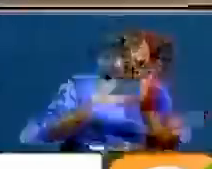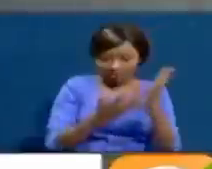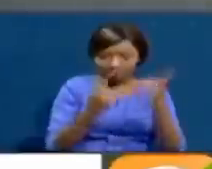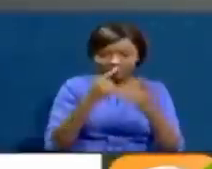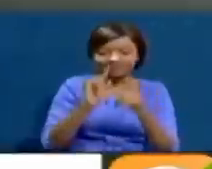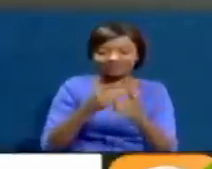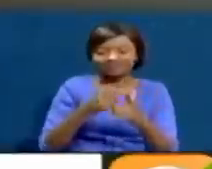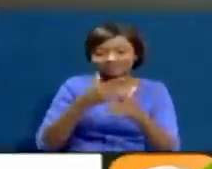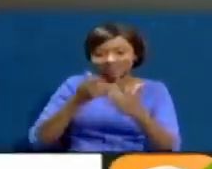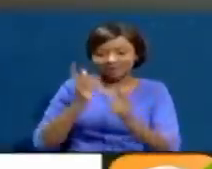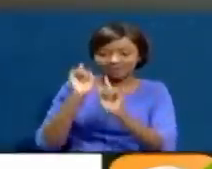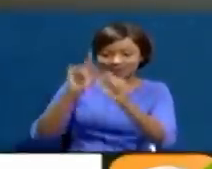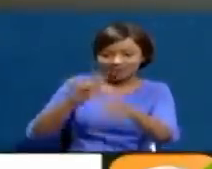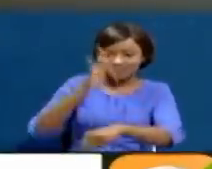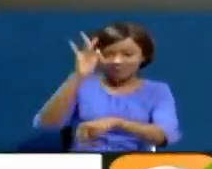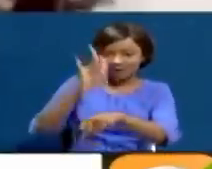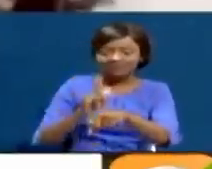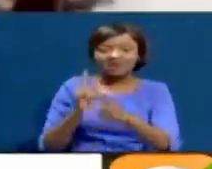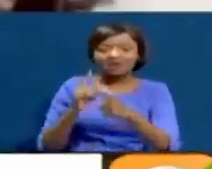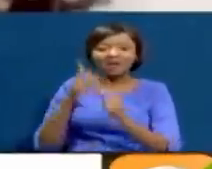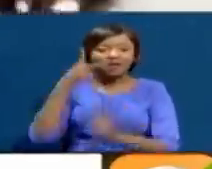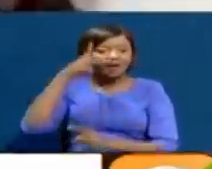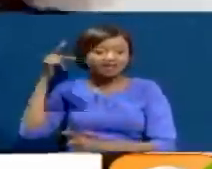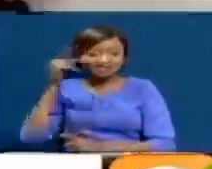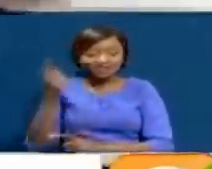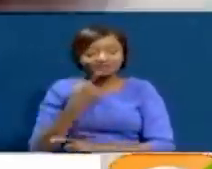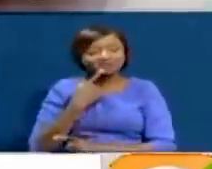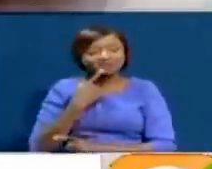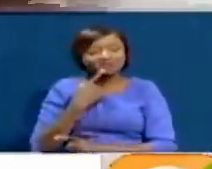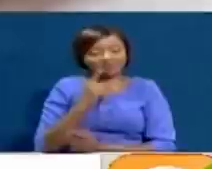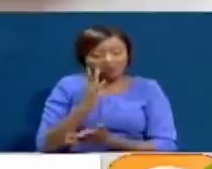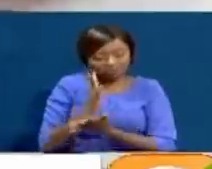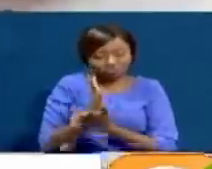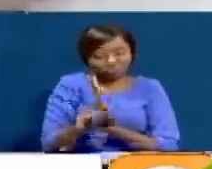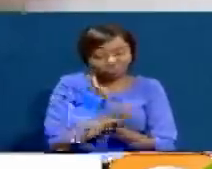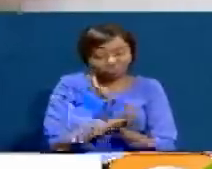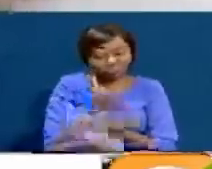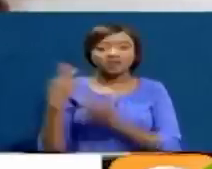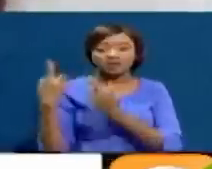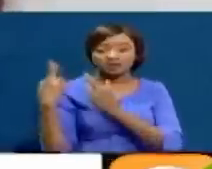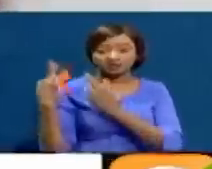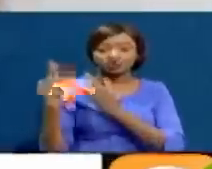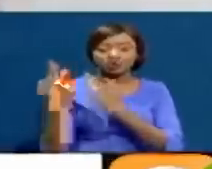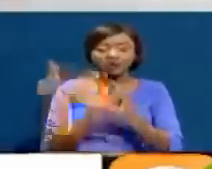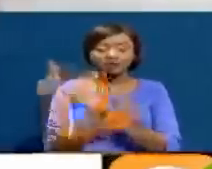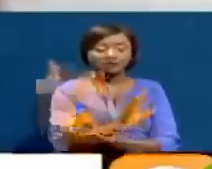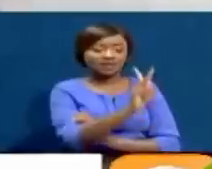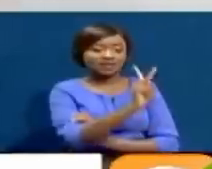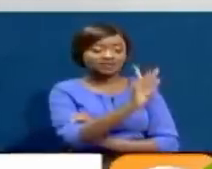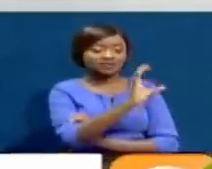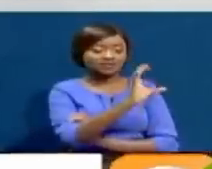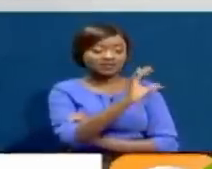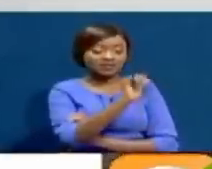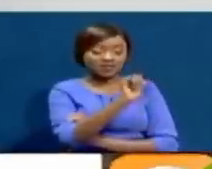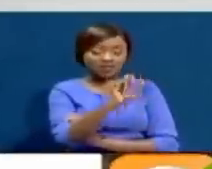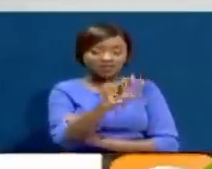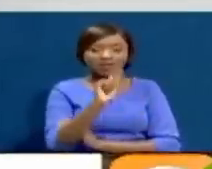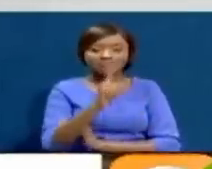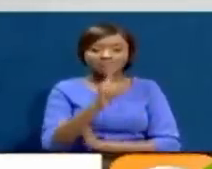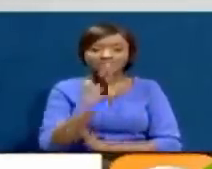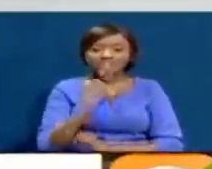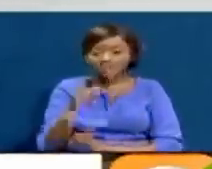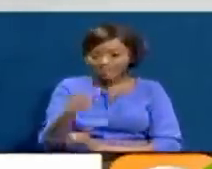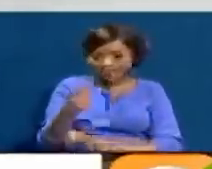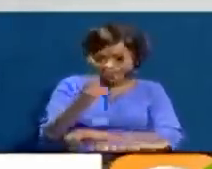Al-Shabaab zikiri kuhusika. Halmashauri ya usafiri wa ndege nchini KAA ilitangaza kurejeshwa tena kwa operesheni za uwanja huo